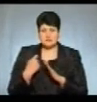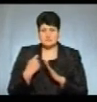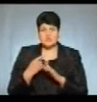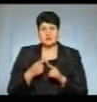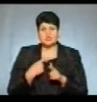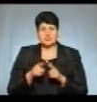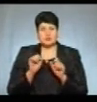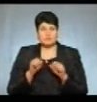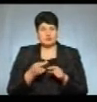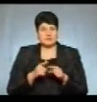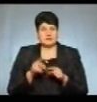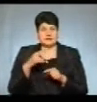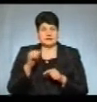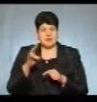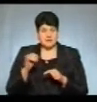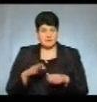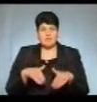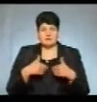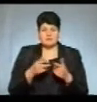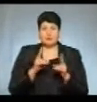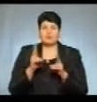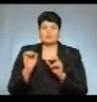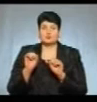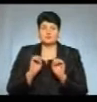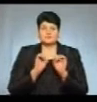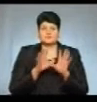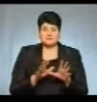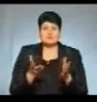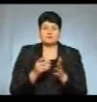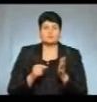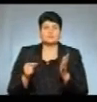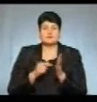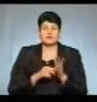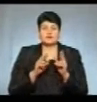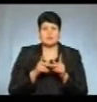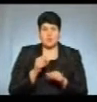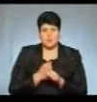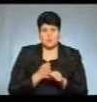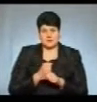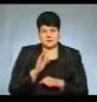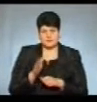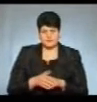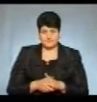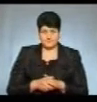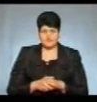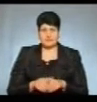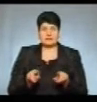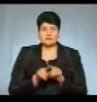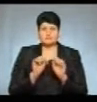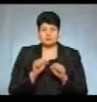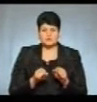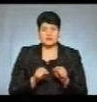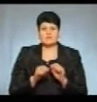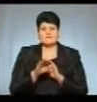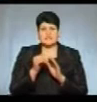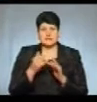дані передаватися, це її право, кому вони можуть бути передані і з якою метою, як вони самі будуть оброблятися. Також можна відкликати свої